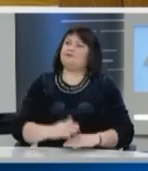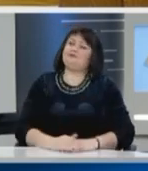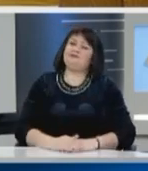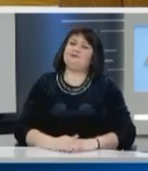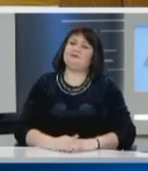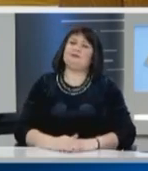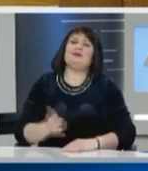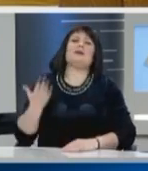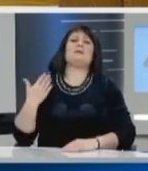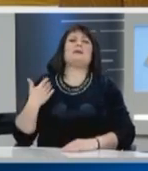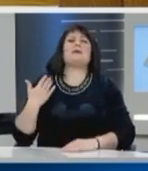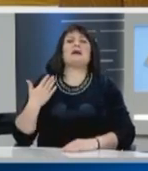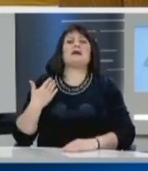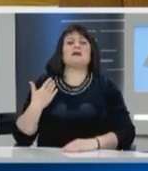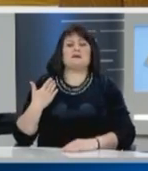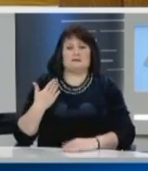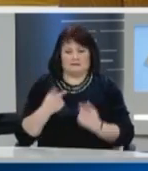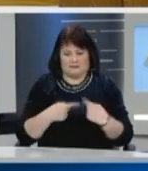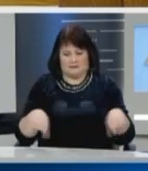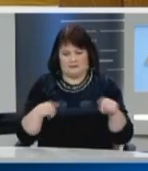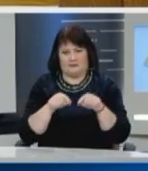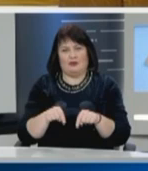Γιατί λίγες μέρες πριν σε τούτη εδώ την αίθουσα